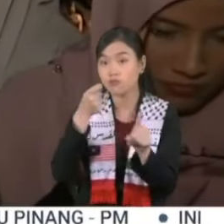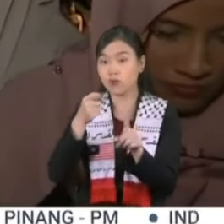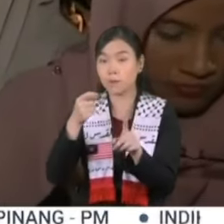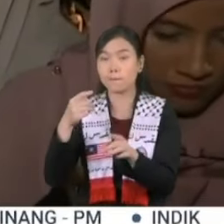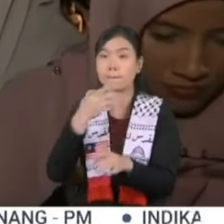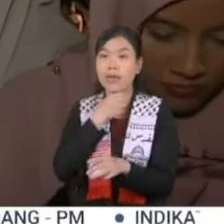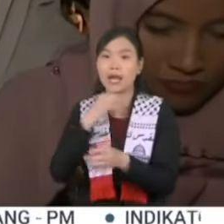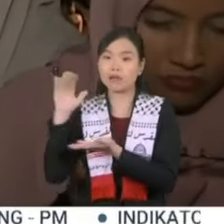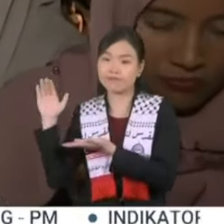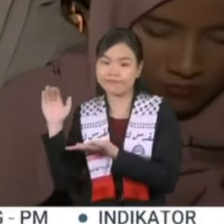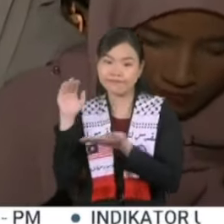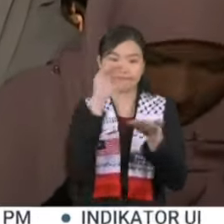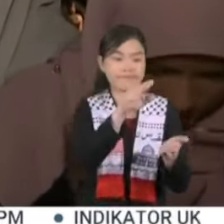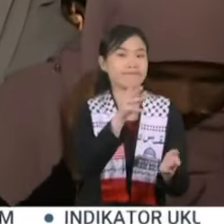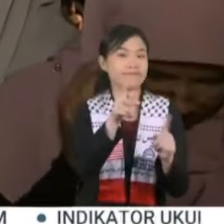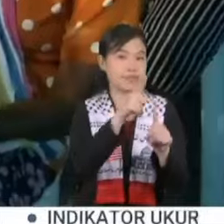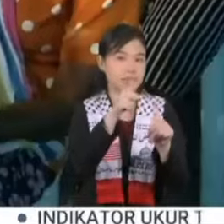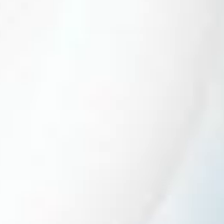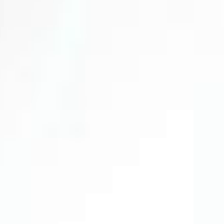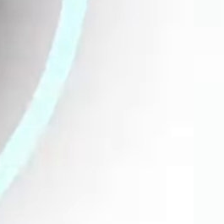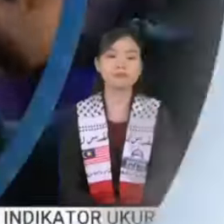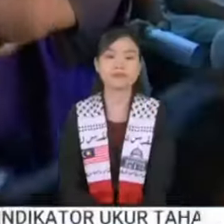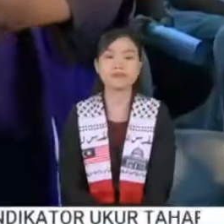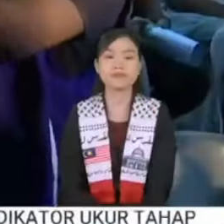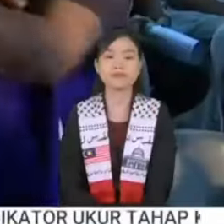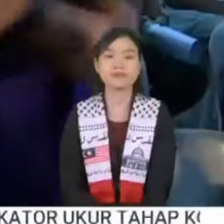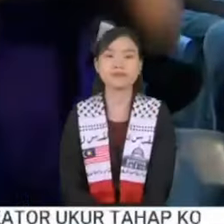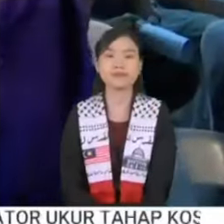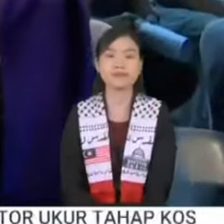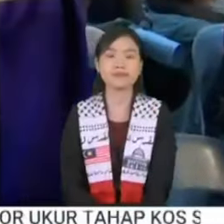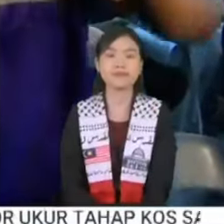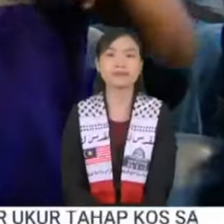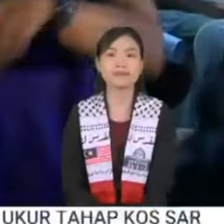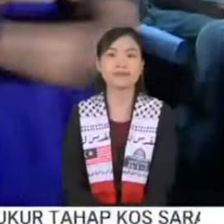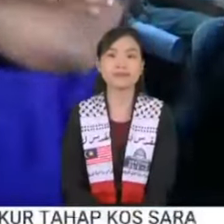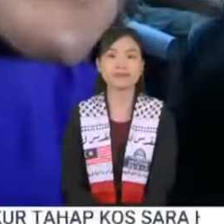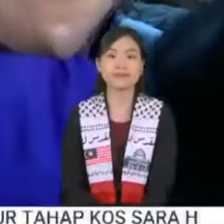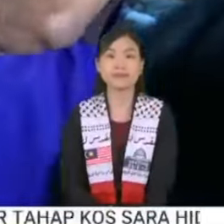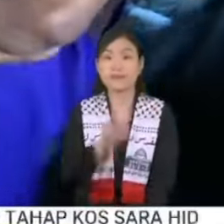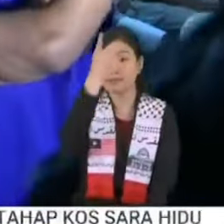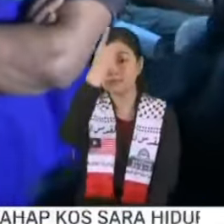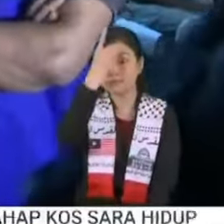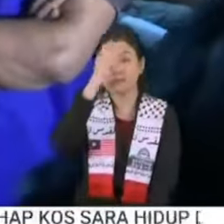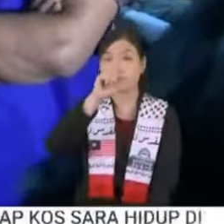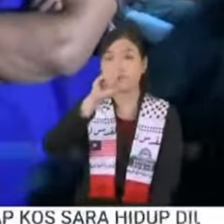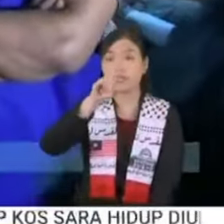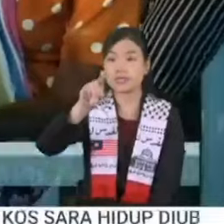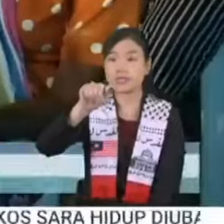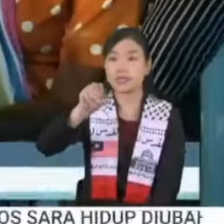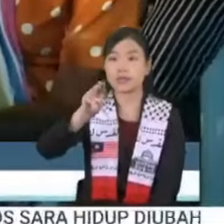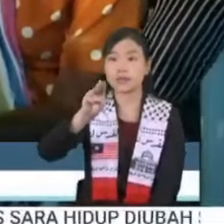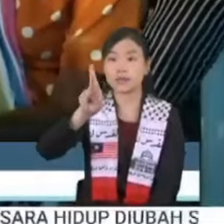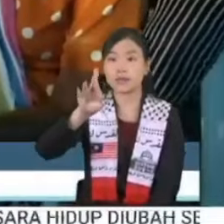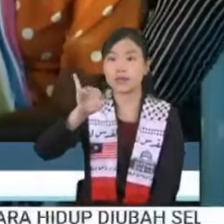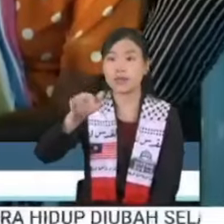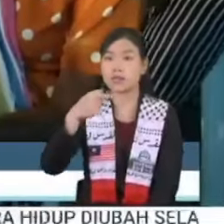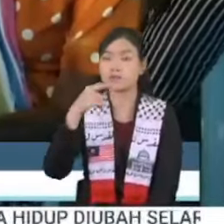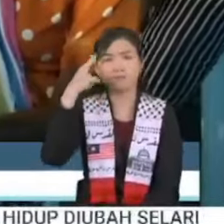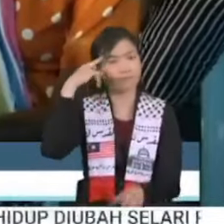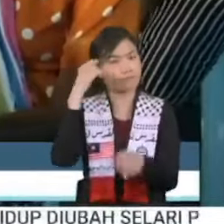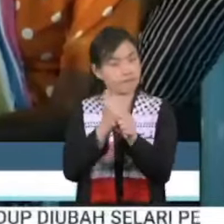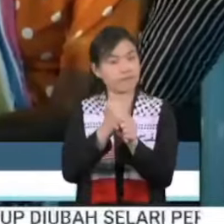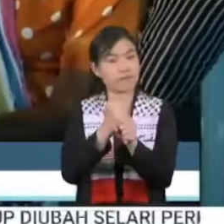Perak. Dalam hari itu, Datuk Seri Dr. Zamri Yakin, calon